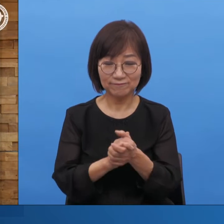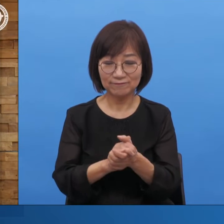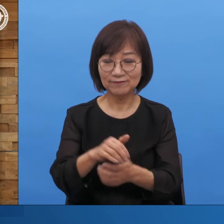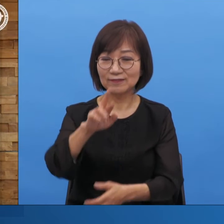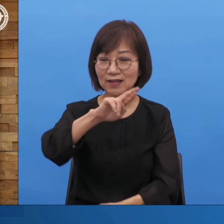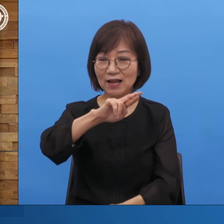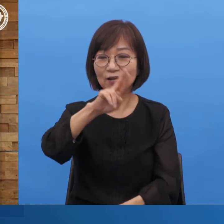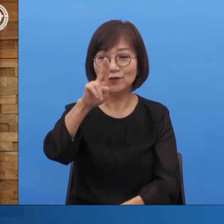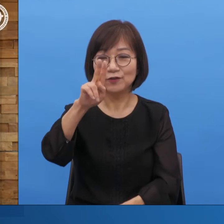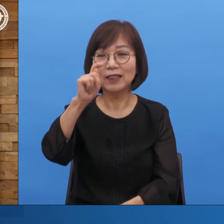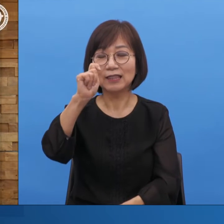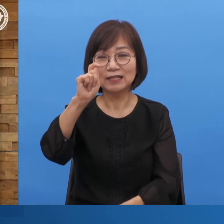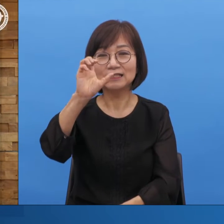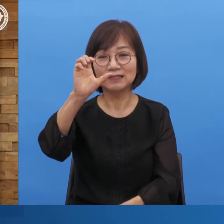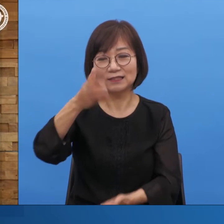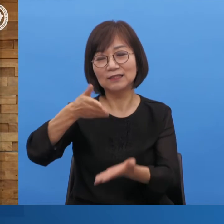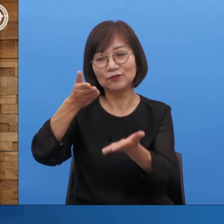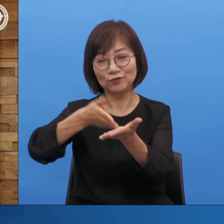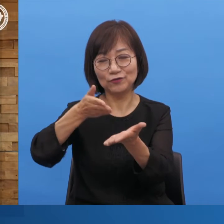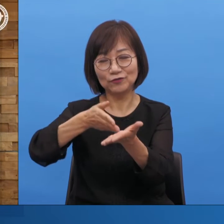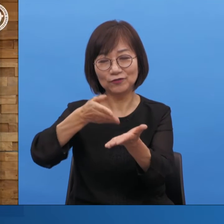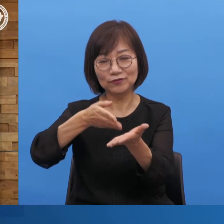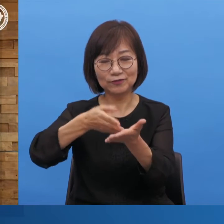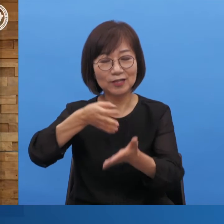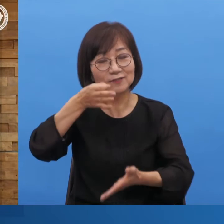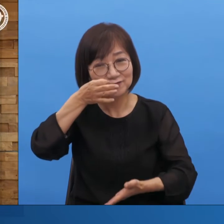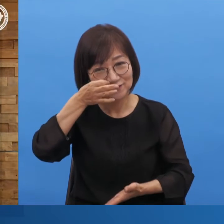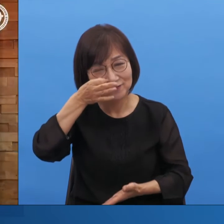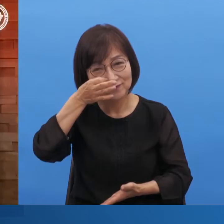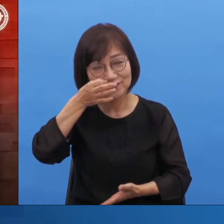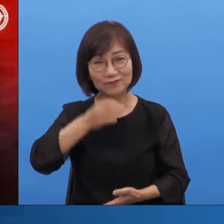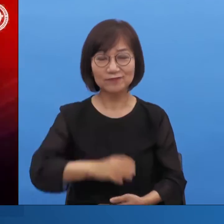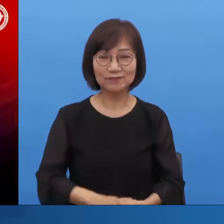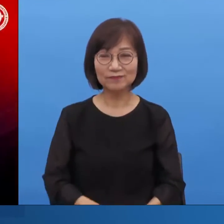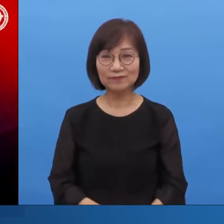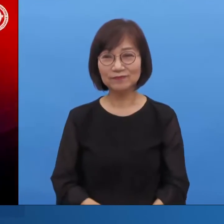RTC 뉴스 시청하도록 하겠습니다. We'll watch the RTC news.